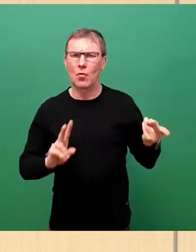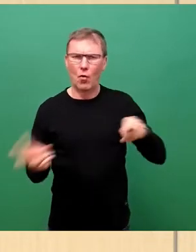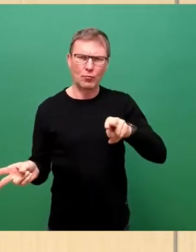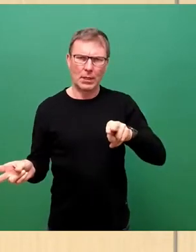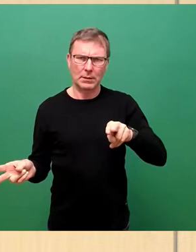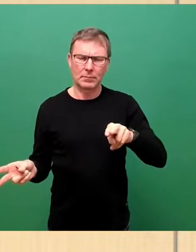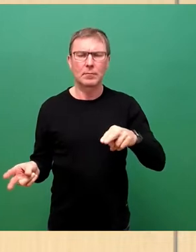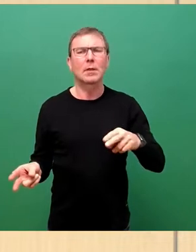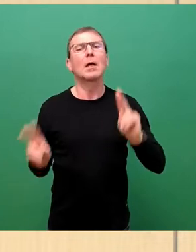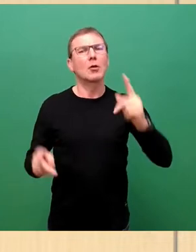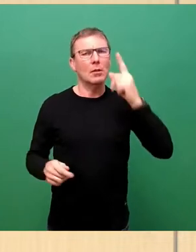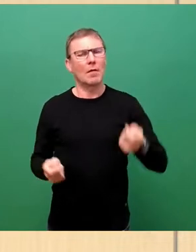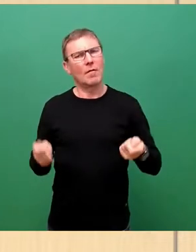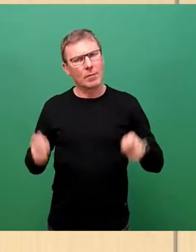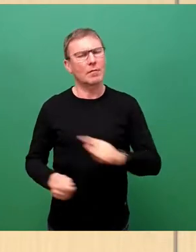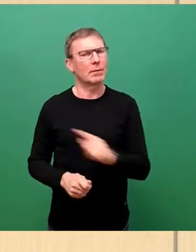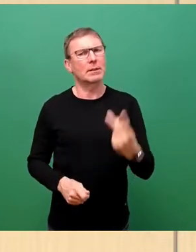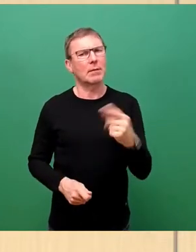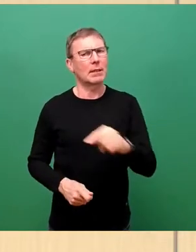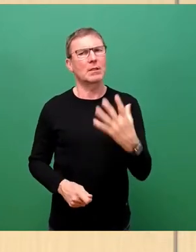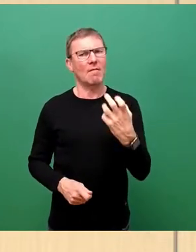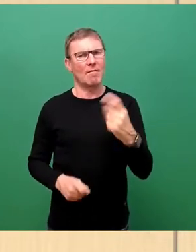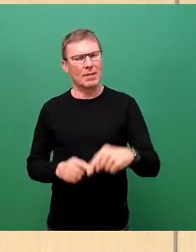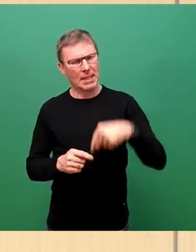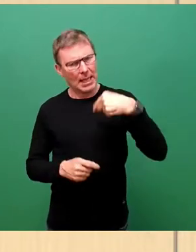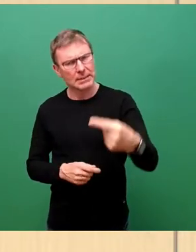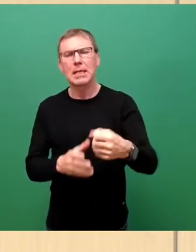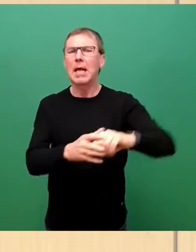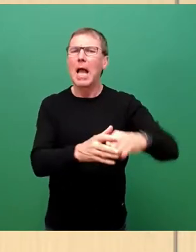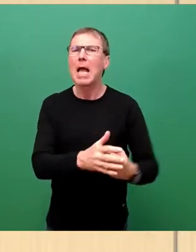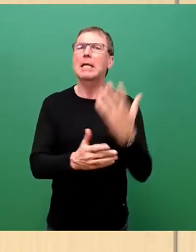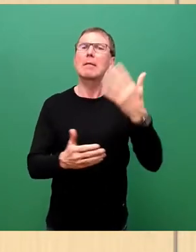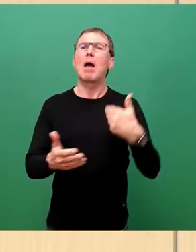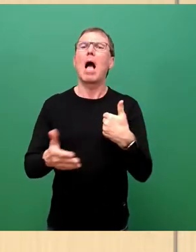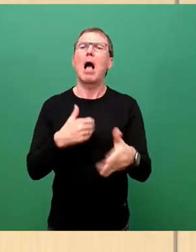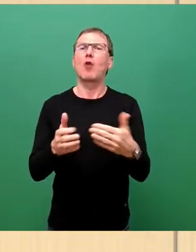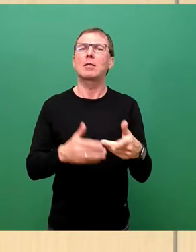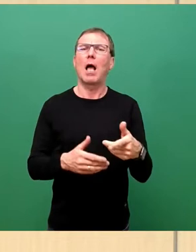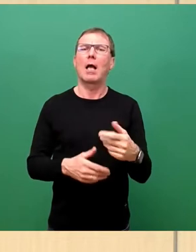Beschluss, bis 2035 Klimaneutralität in der Sachsenenergie zu erreichen.